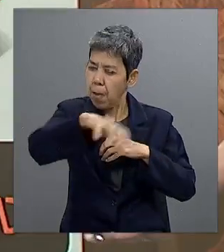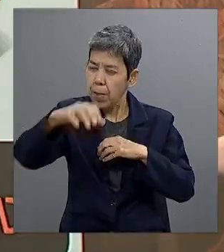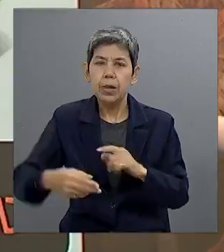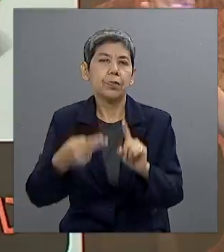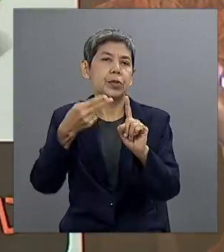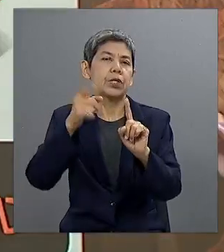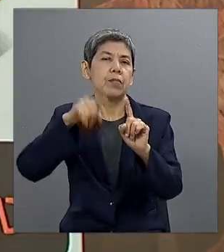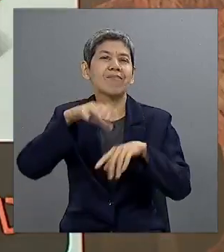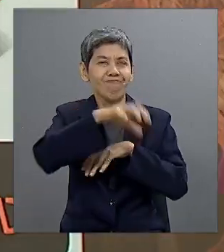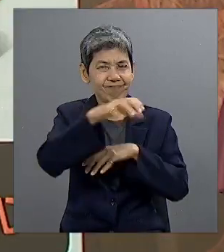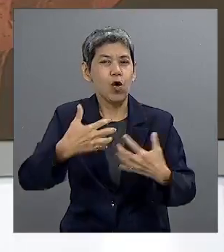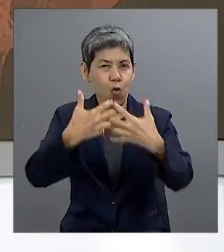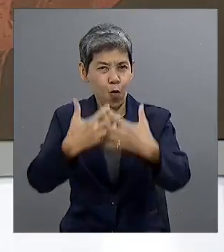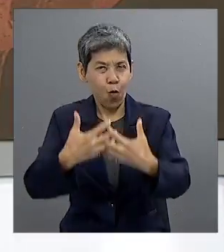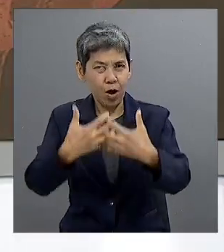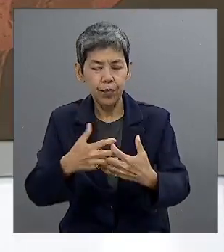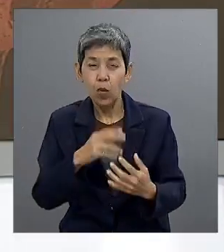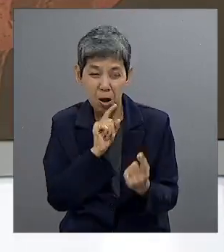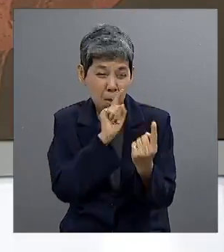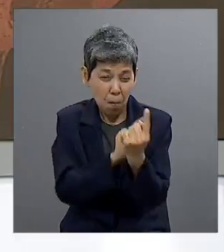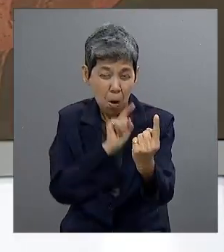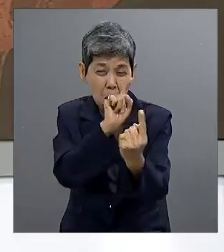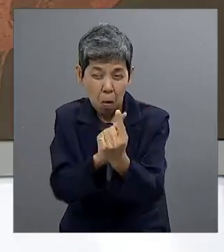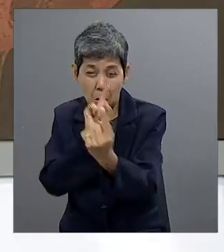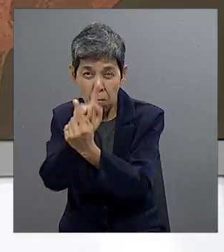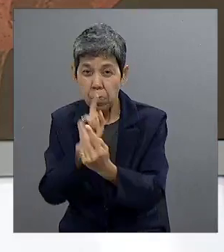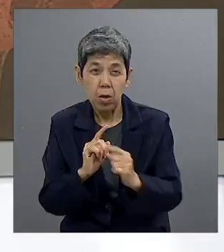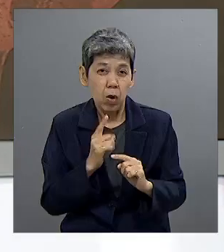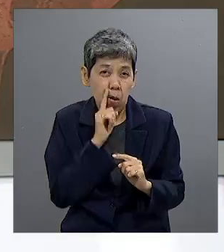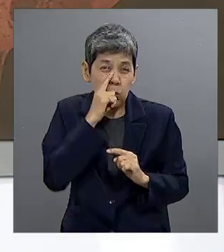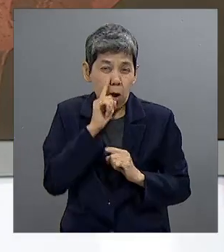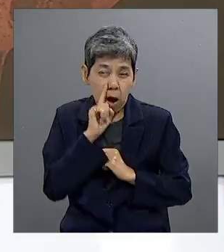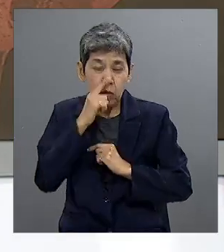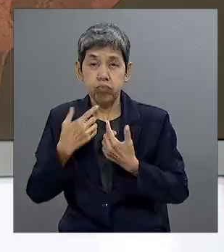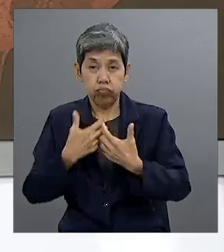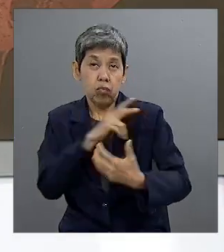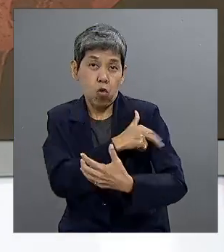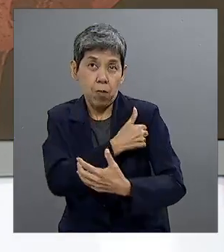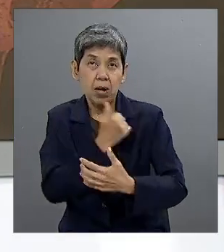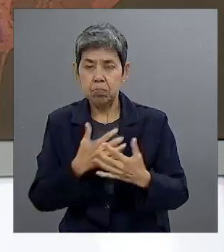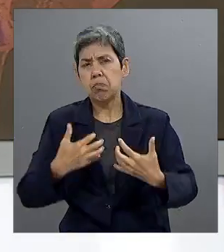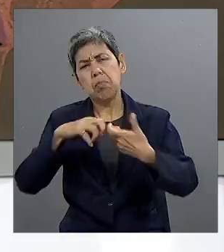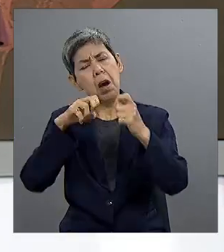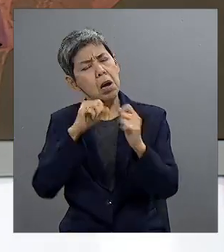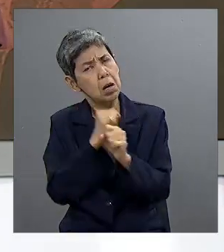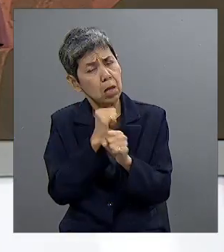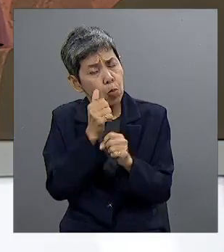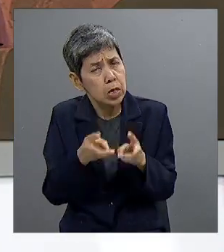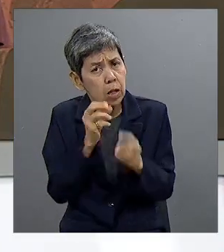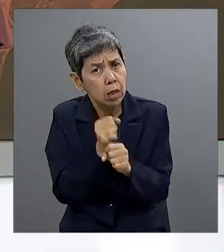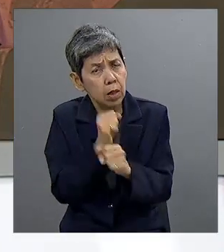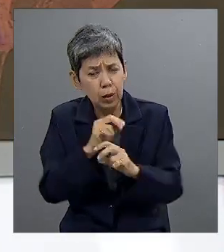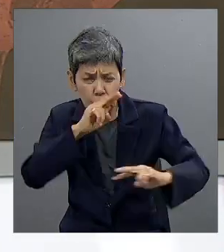แห่งนะคะถ้าจะตรวจให้ครอบคลุมทั้งหมดเลยนี่เป็นปัญหาหนึ่งของโรงงานนะคะว่าจะทำเรื่องของวิธีการค้นหา